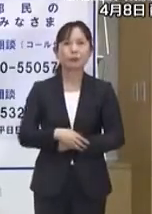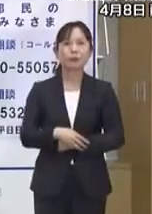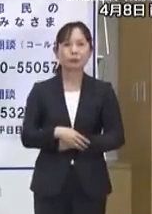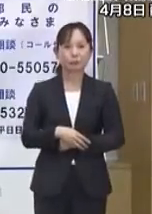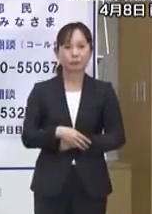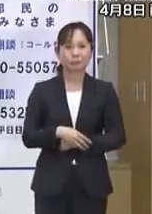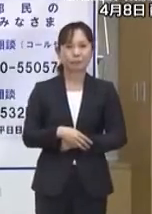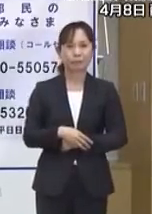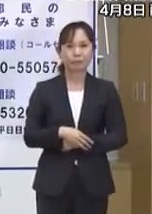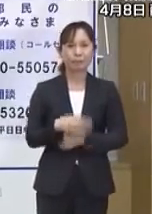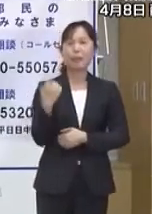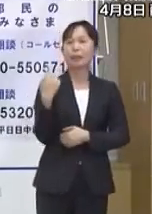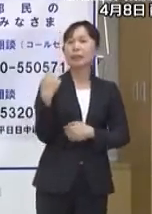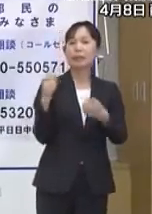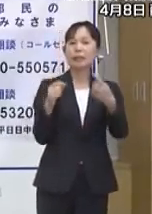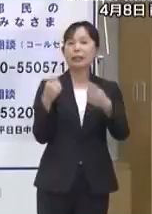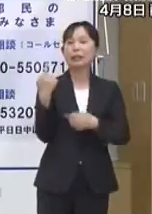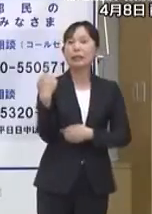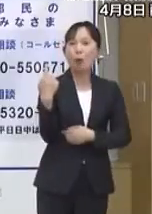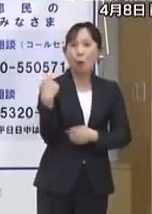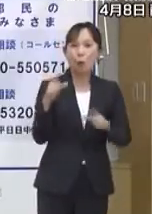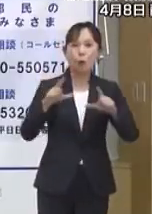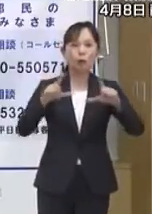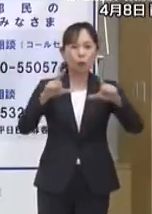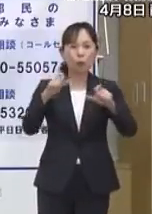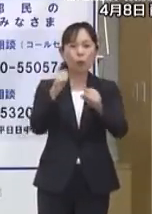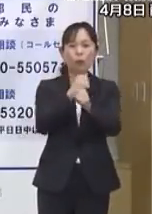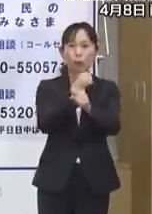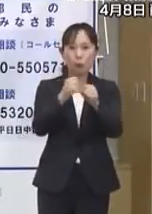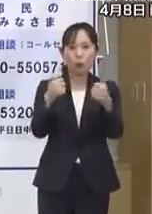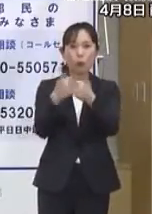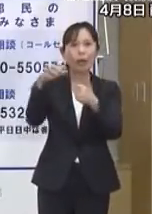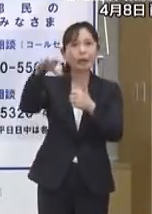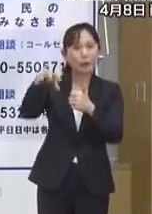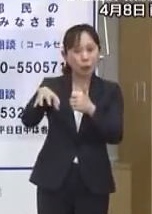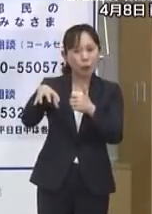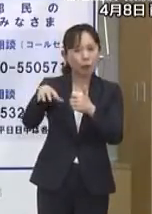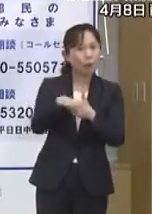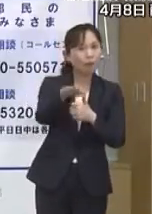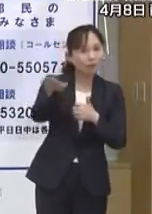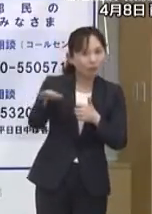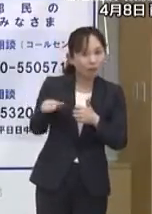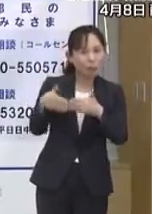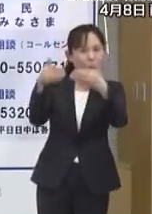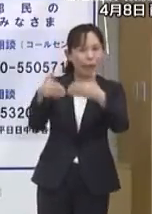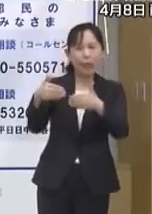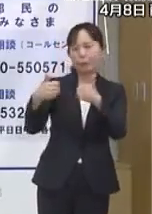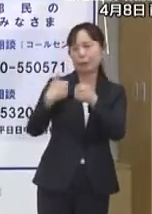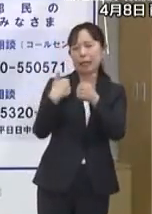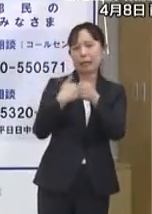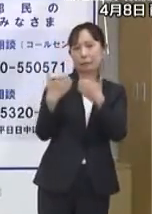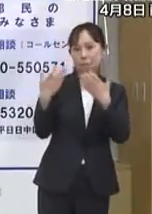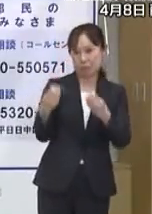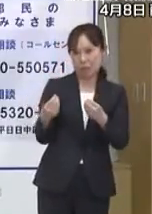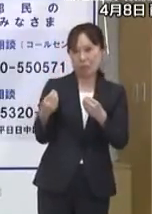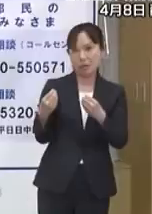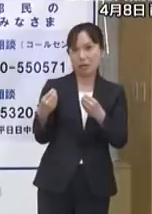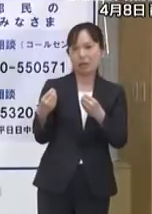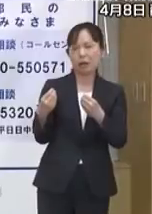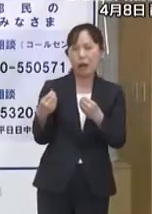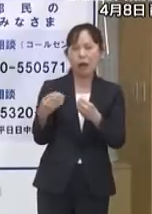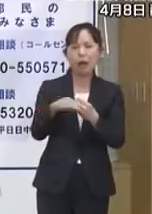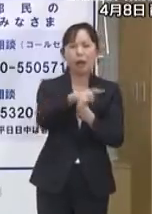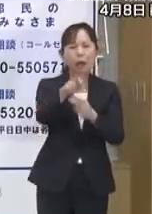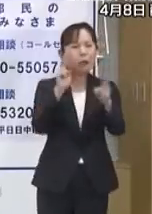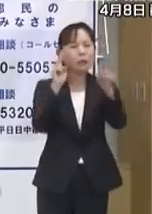この件については昨日東京商工会議所の皆様とテレビ会議を行わせて頂いた際に会員企業